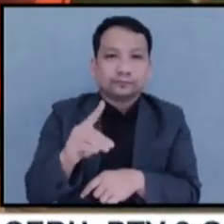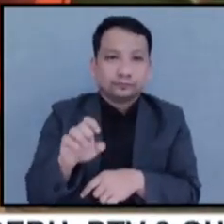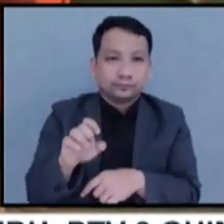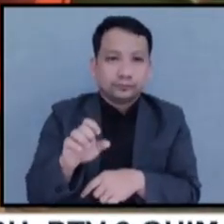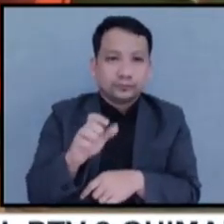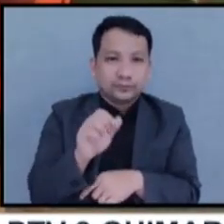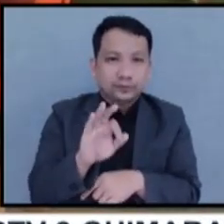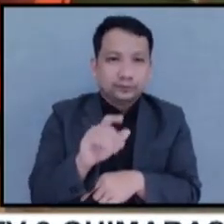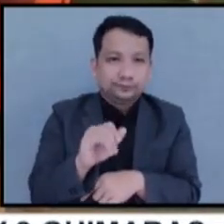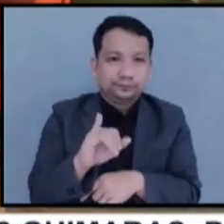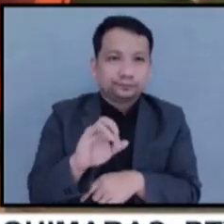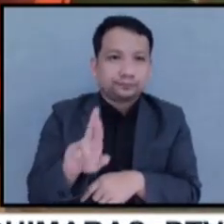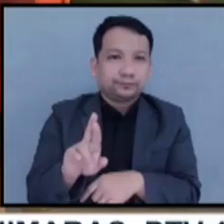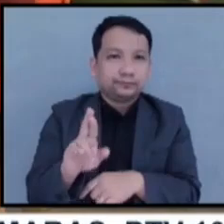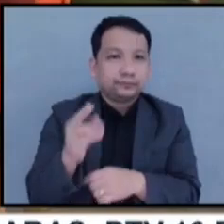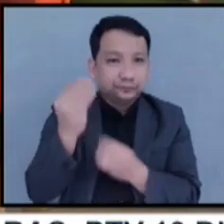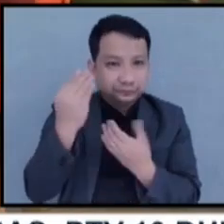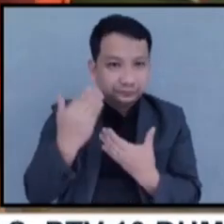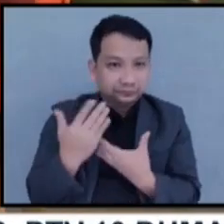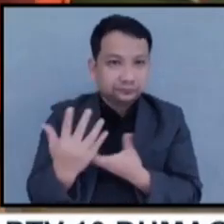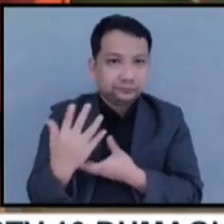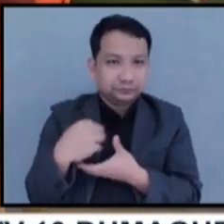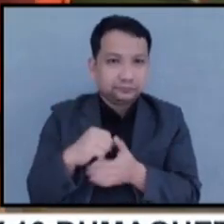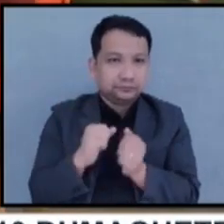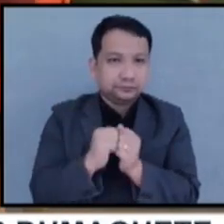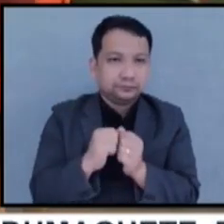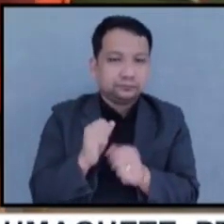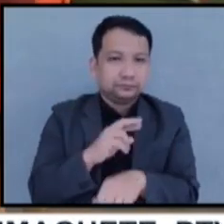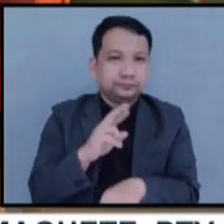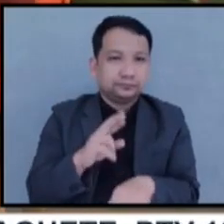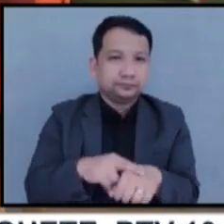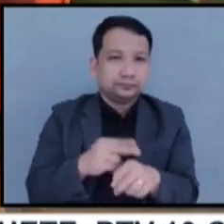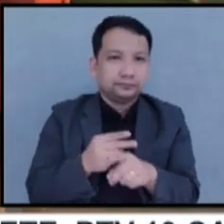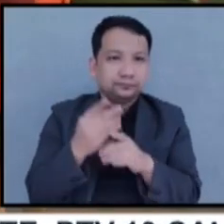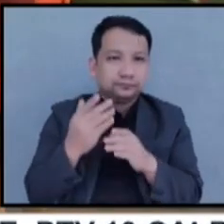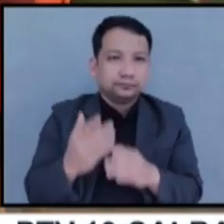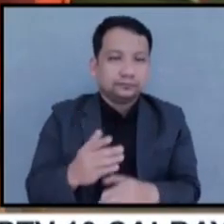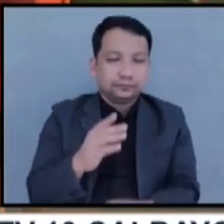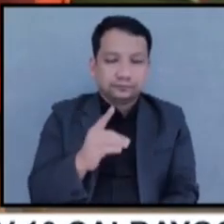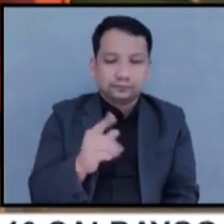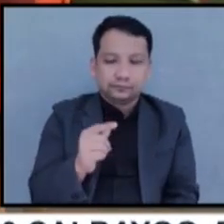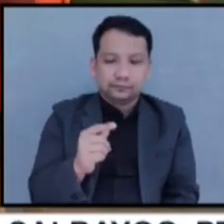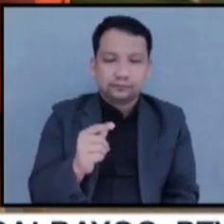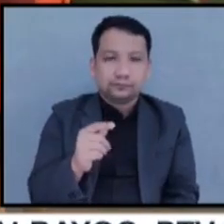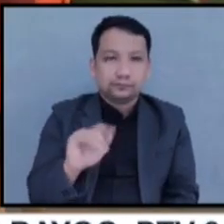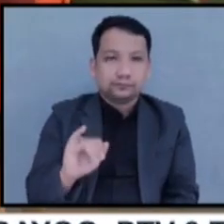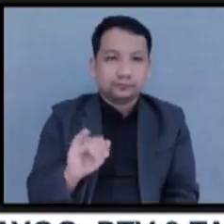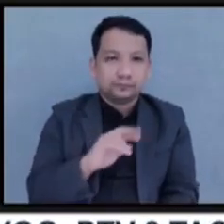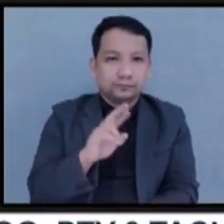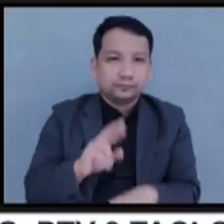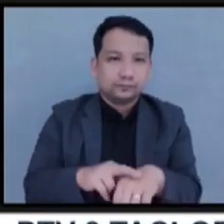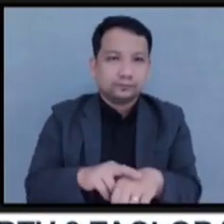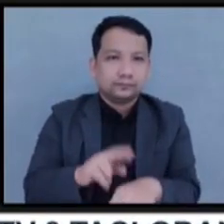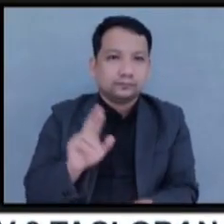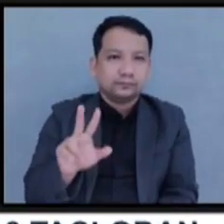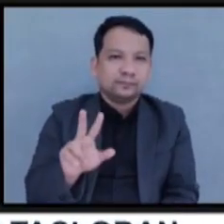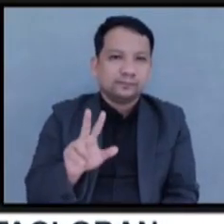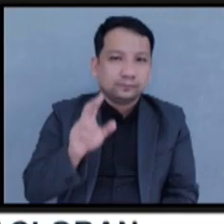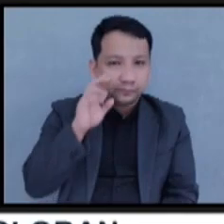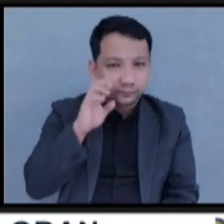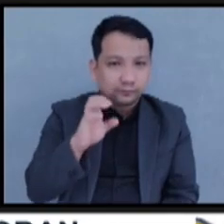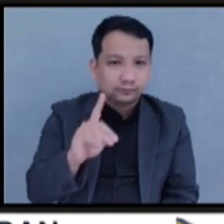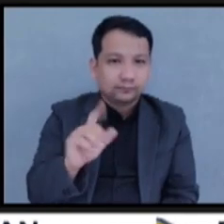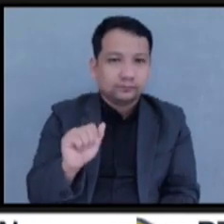pang detalye nito ay makakasama natin ang Regional Director ng DTI Region 3 na si Ma'am Edna Rizon at kasama rin